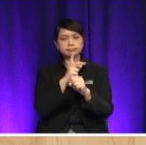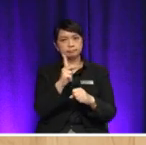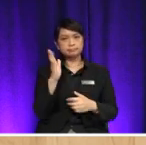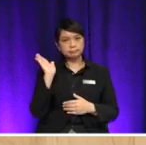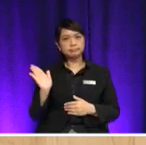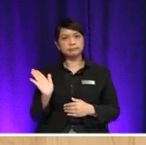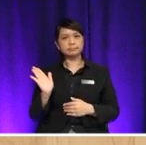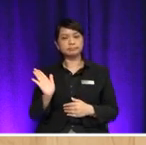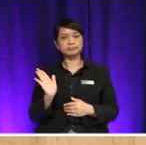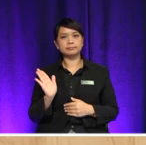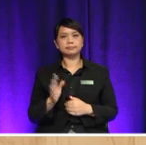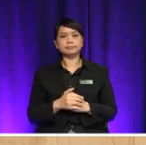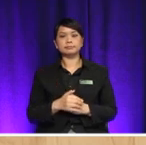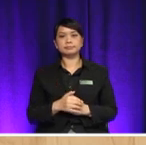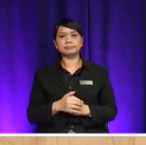sedikit